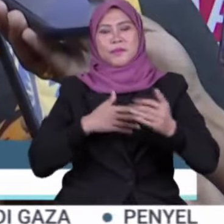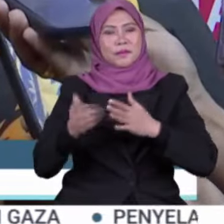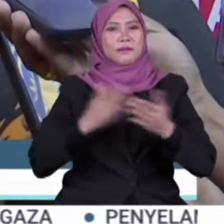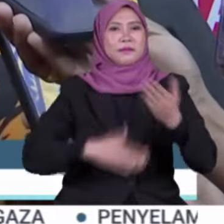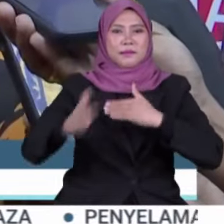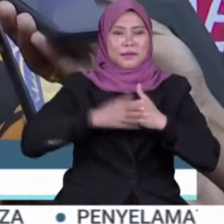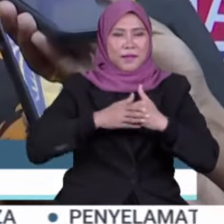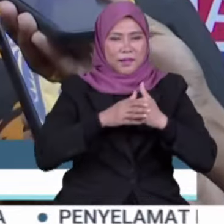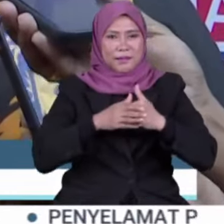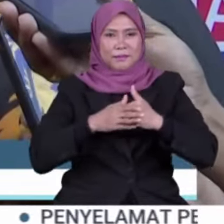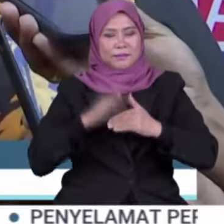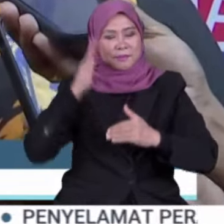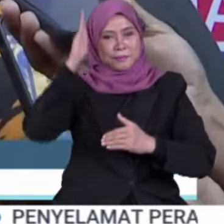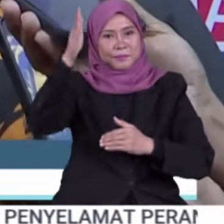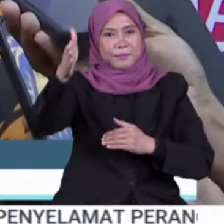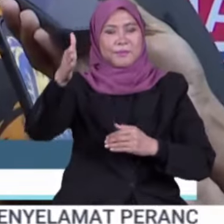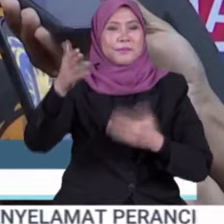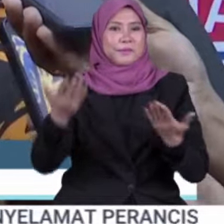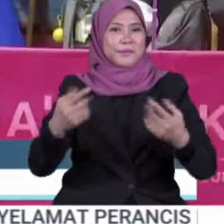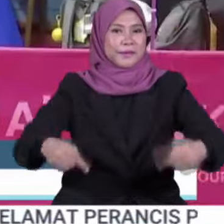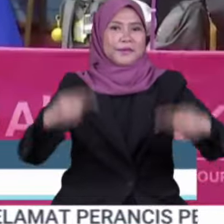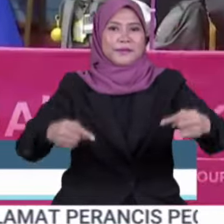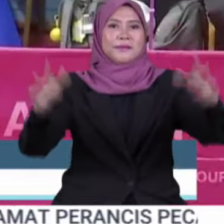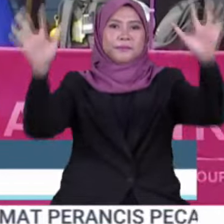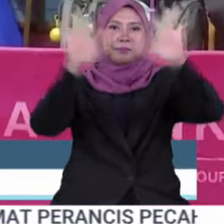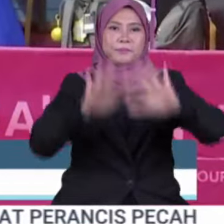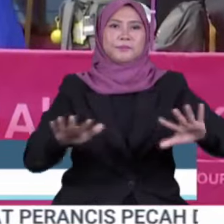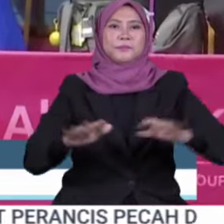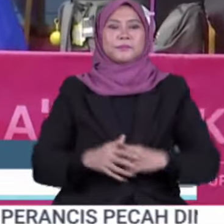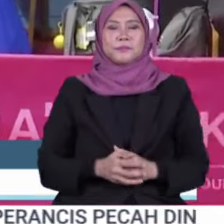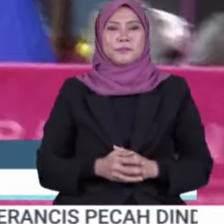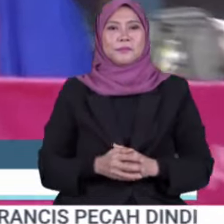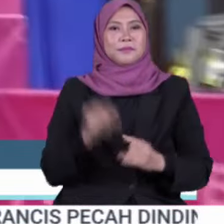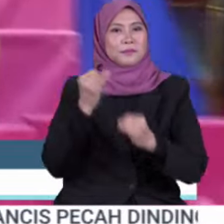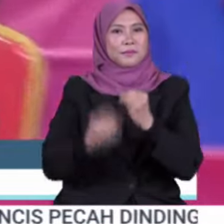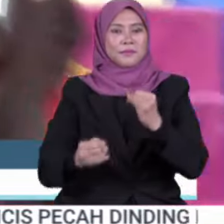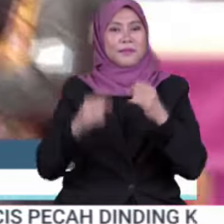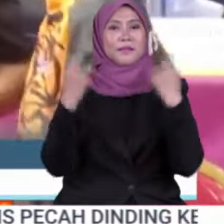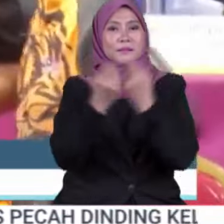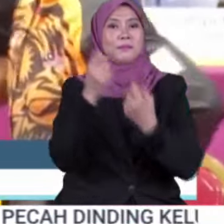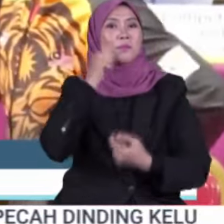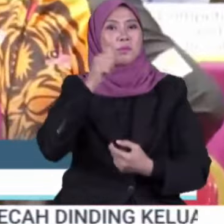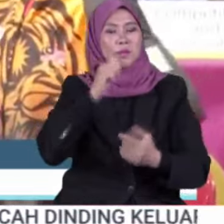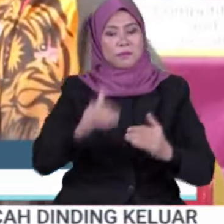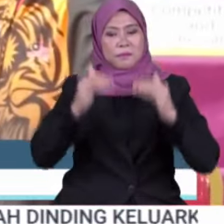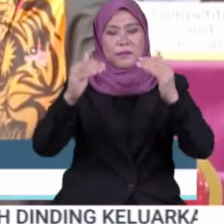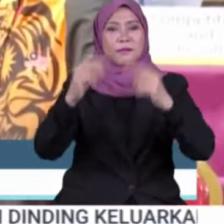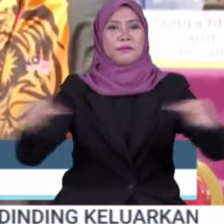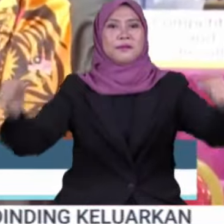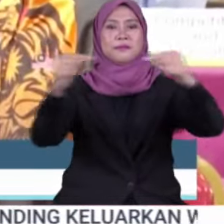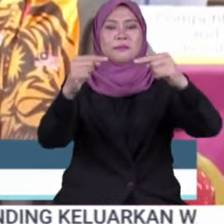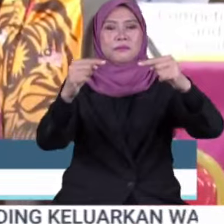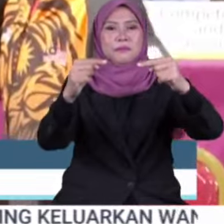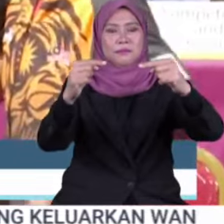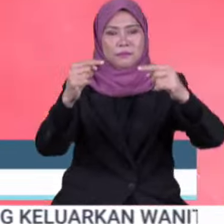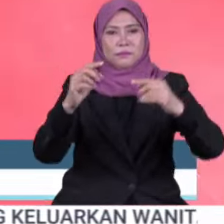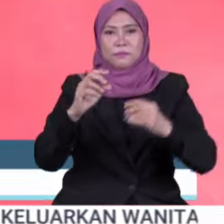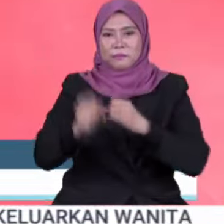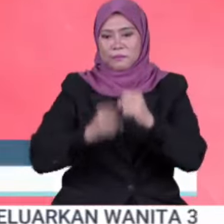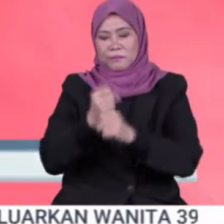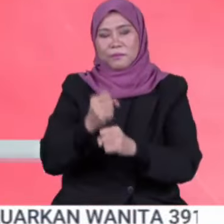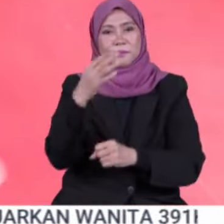back next SEA Games. Kali terakhir pasukan wanita mara ke final Temasha Dui tahunan itu pada